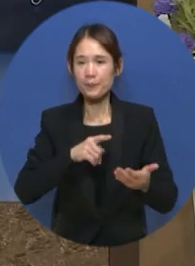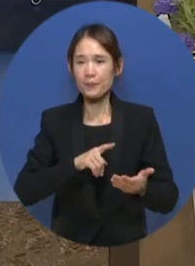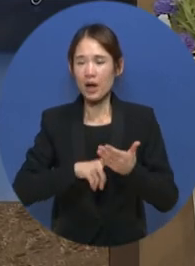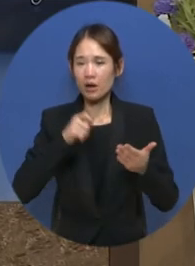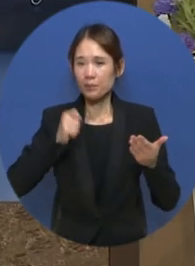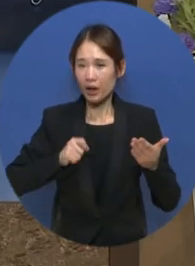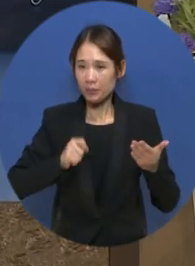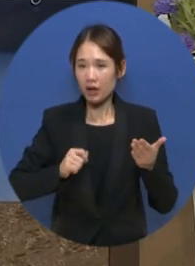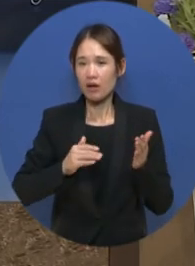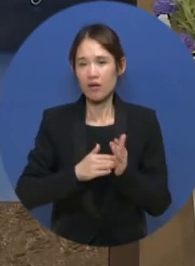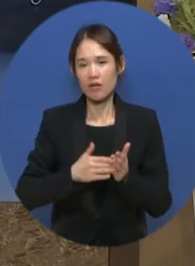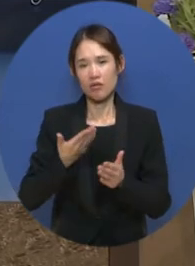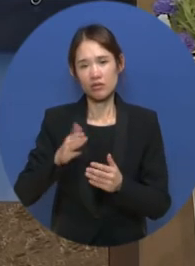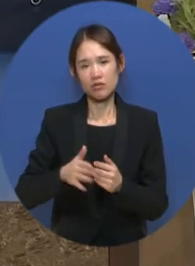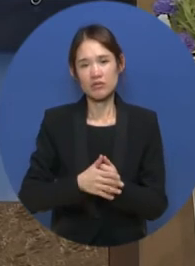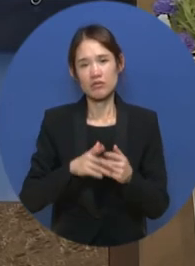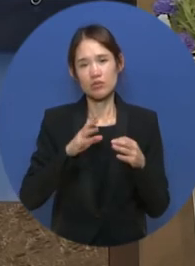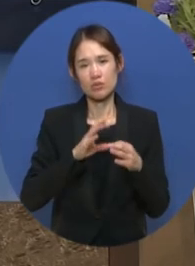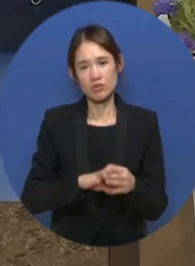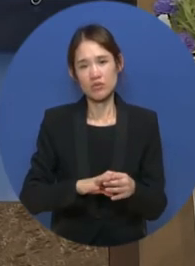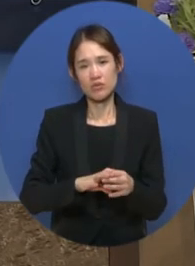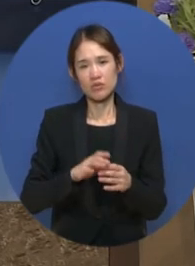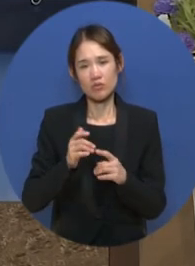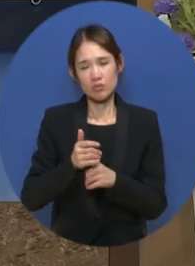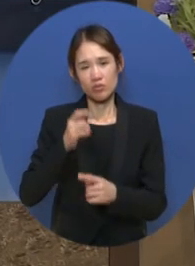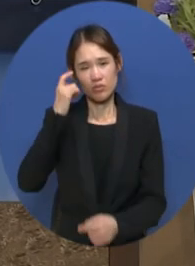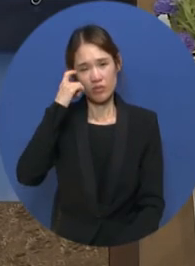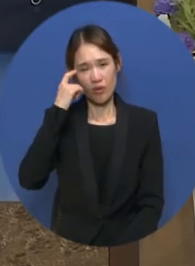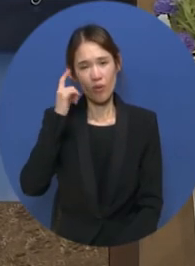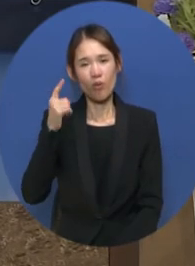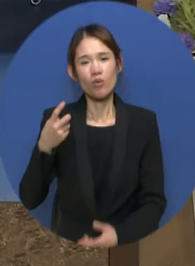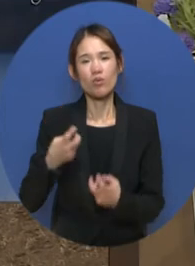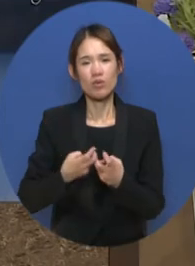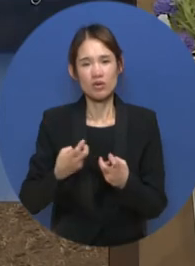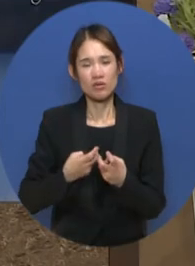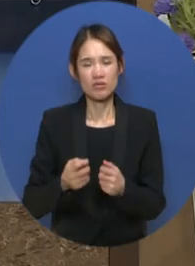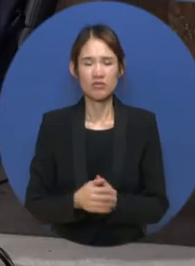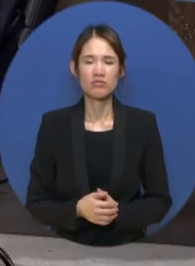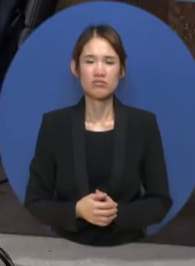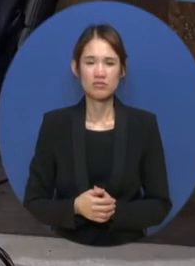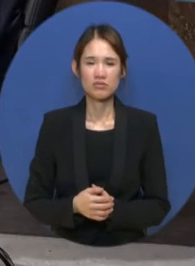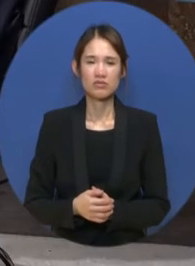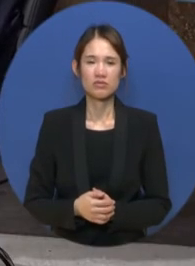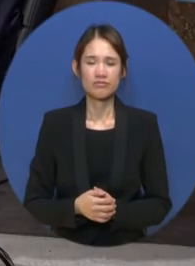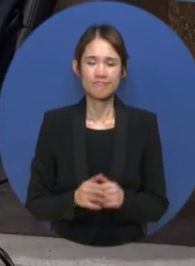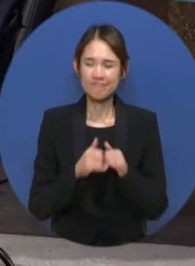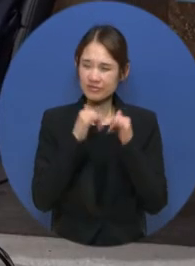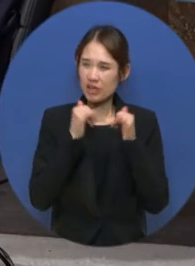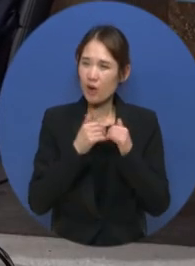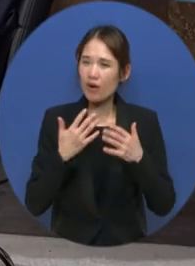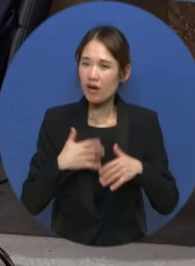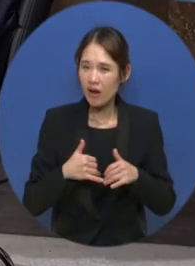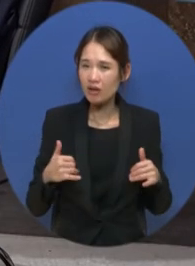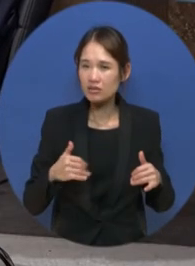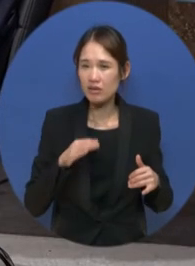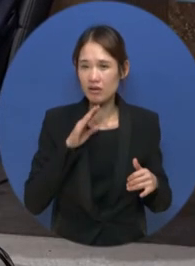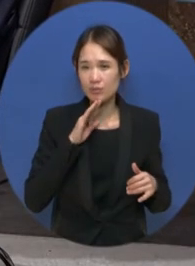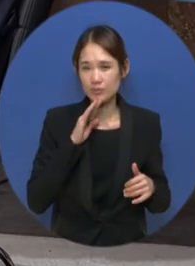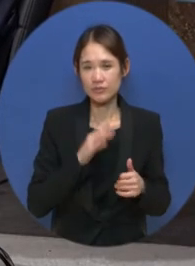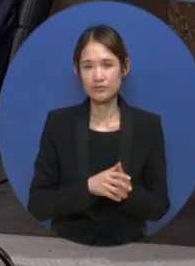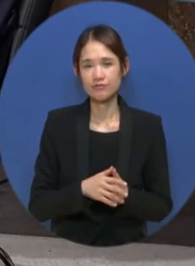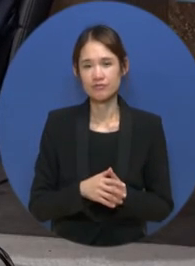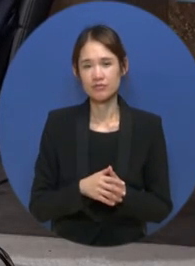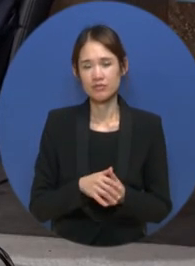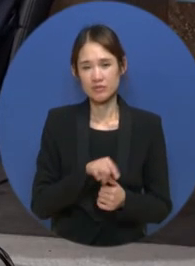썼는데요 이 부분에 대해서 관장님은 어떻게 생각을 했습니다 4:00 이제 사회적 약자들이 잖아요